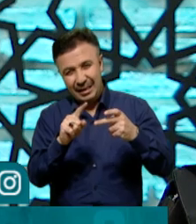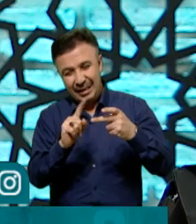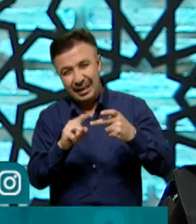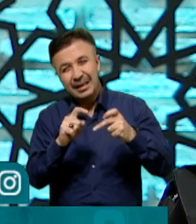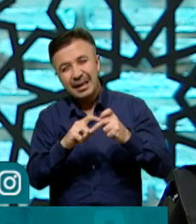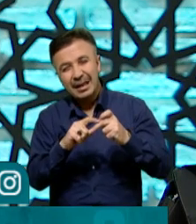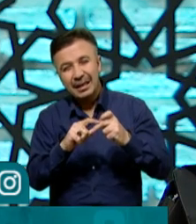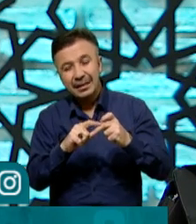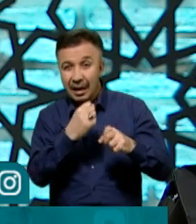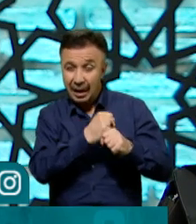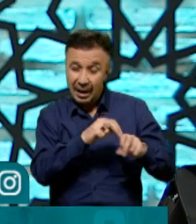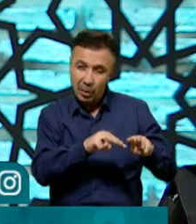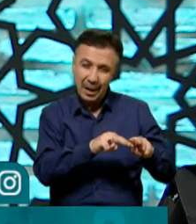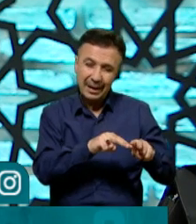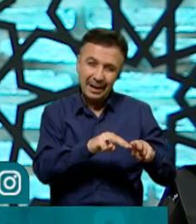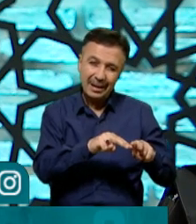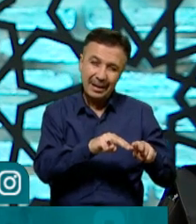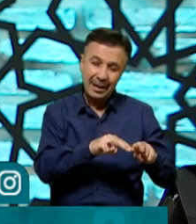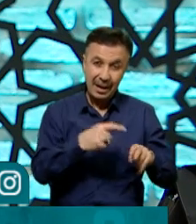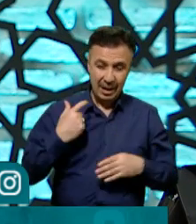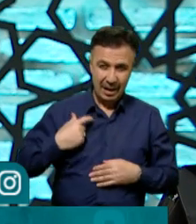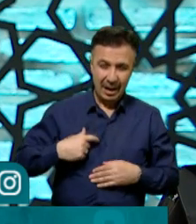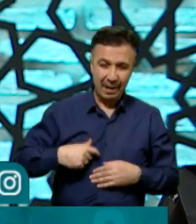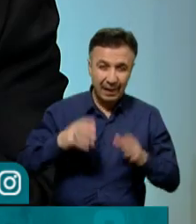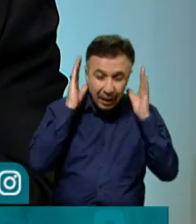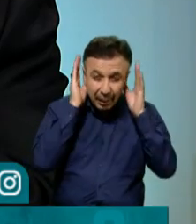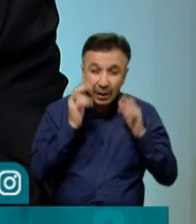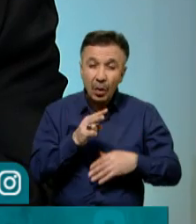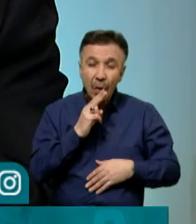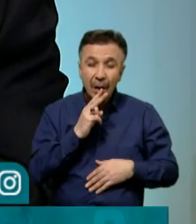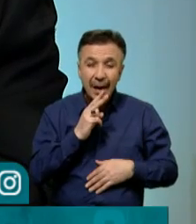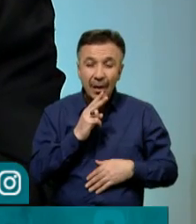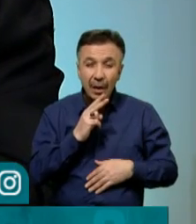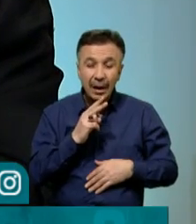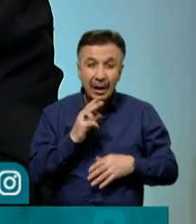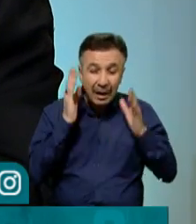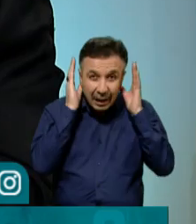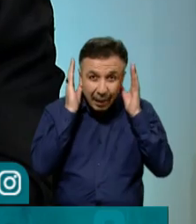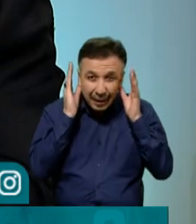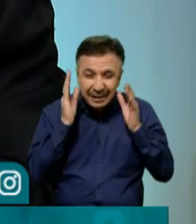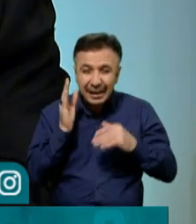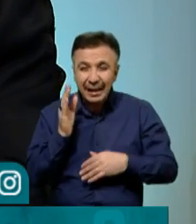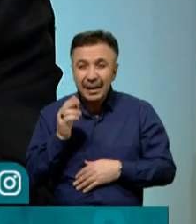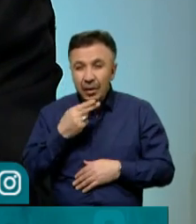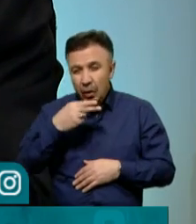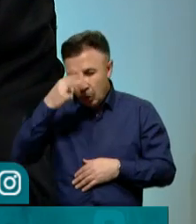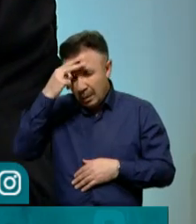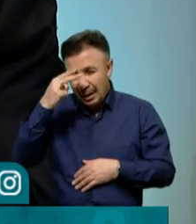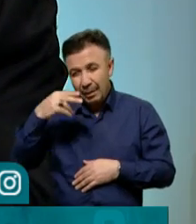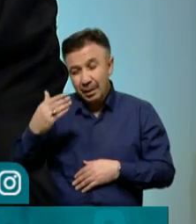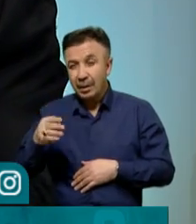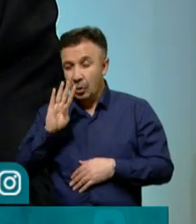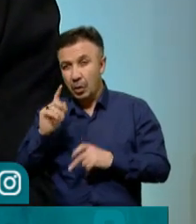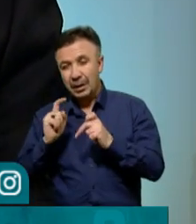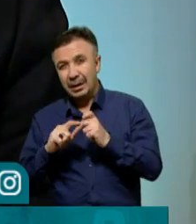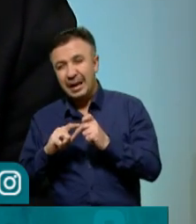Gayri müekket nafileler. Gayri müekket, yani öğle ile cumanın dışındaki nafileler dört kılınacak ise her iki